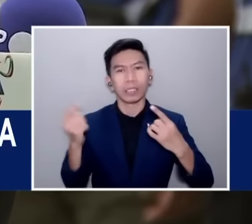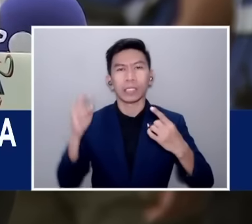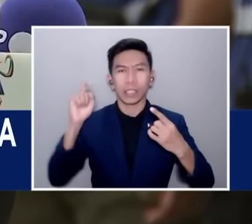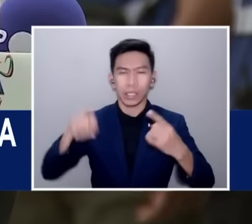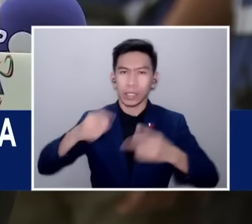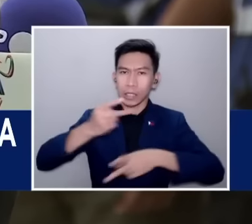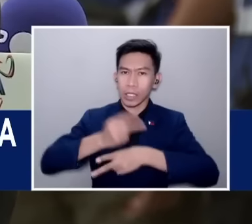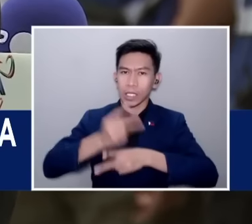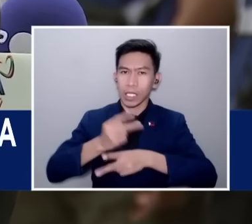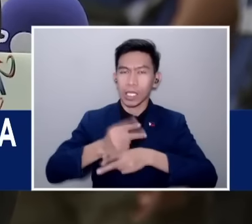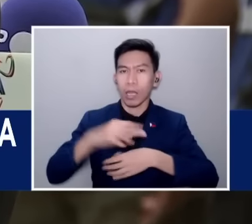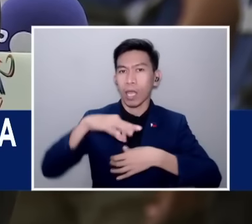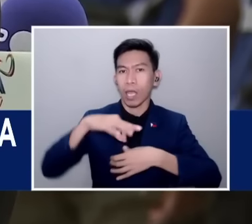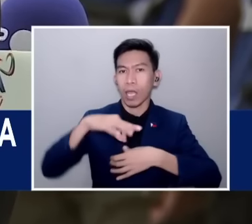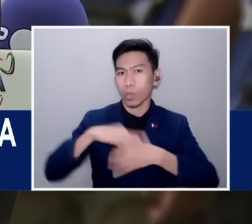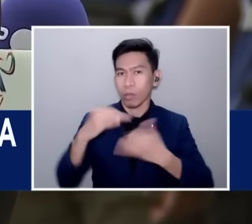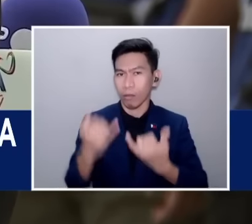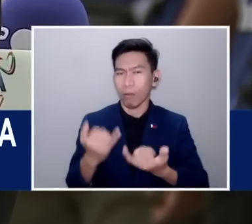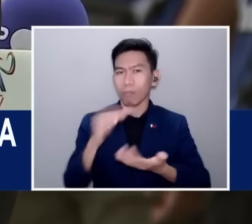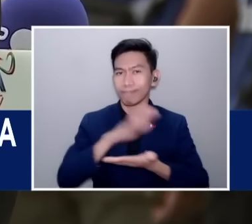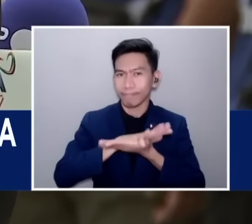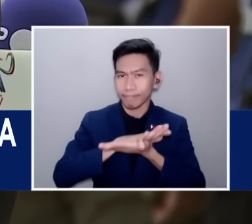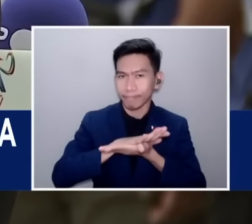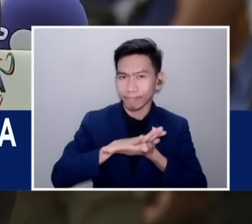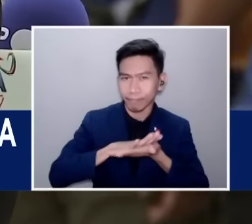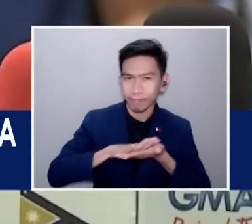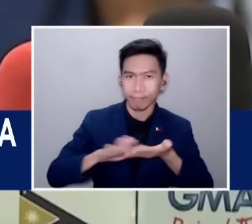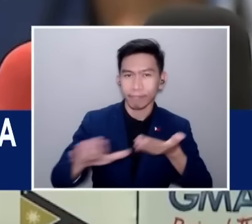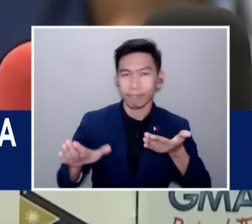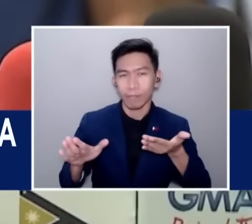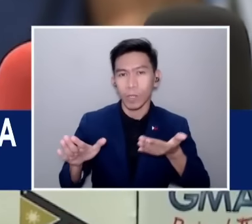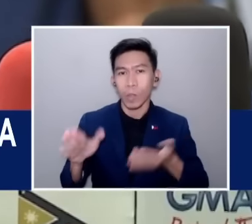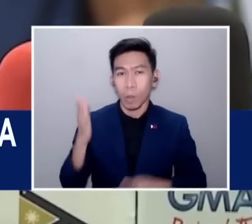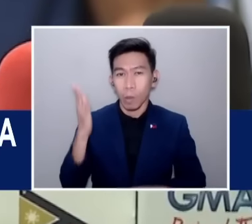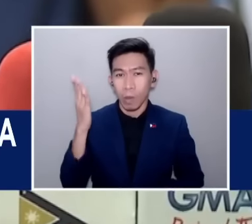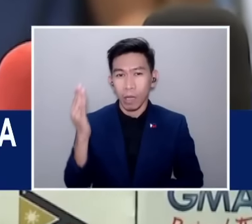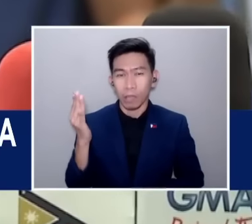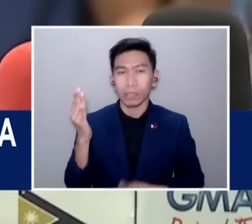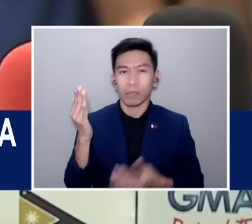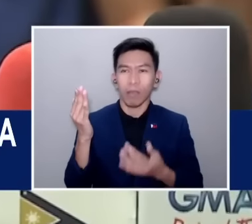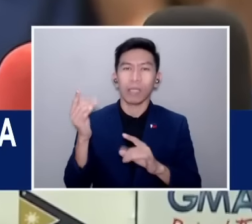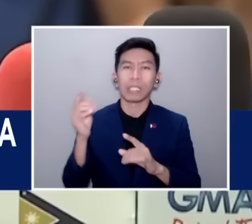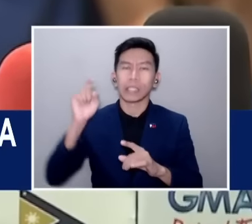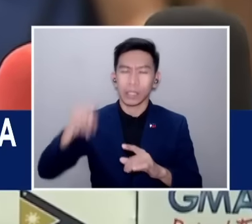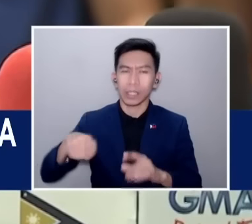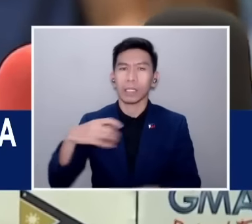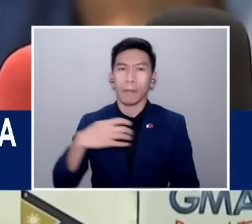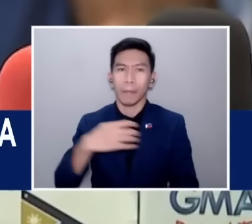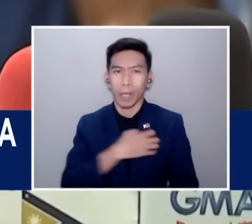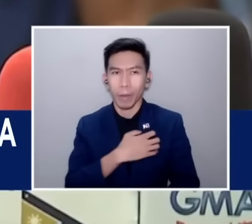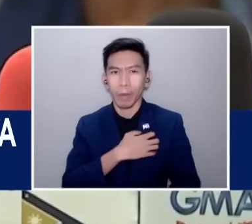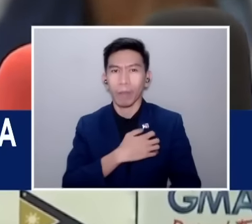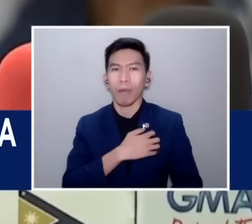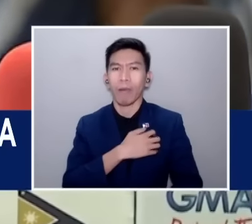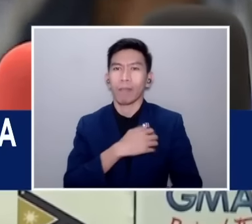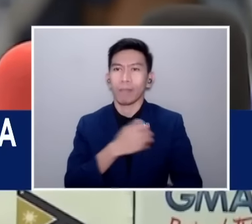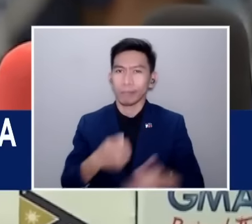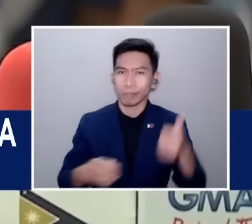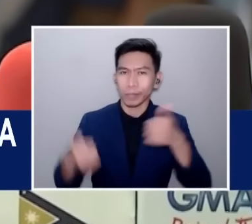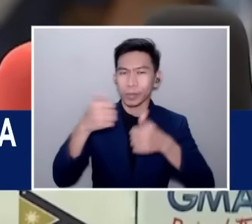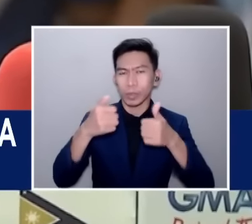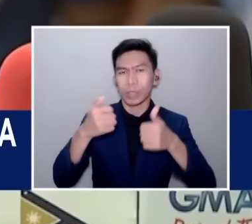Kasi doon magsisimula yung gulo. Ipakita ng mga authorities na on top sila ng lahat na